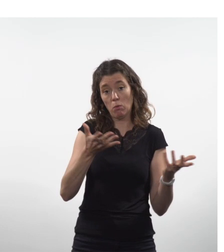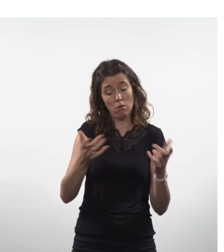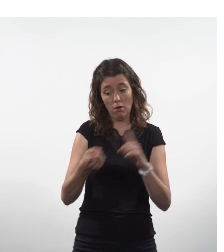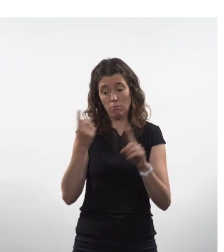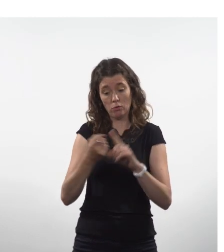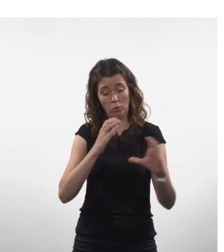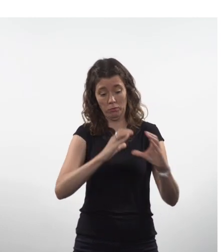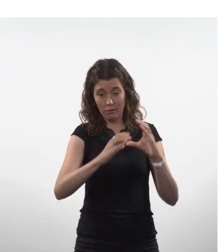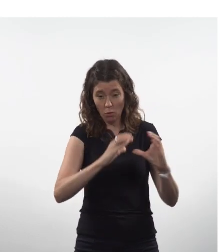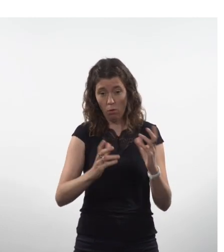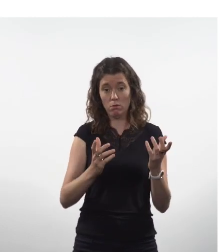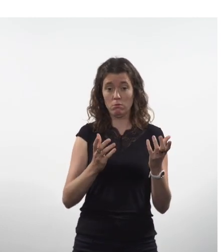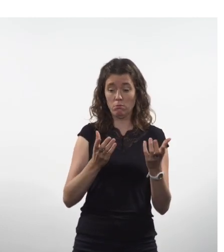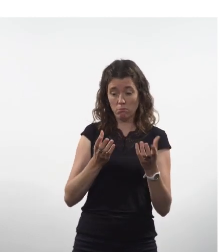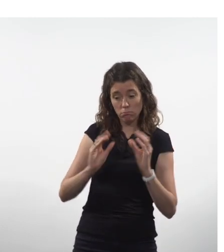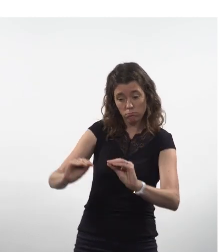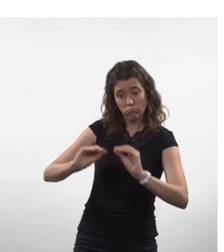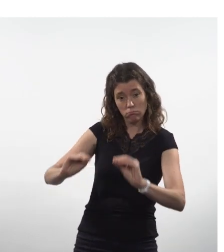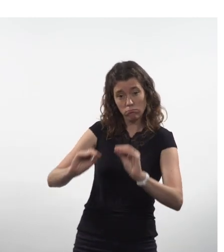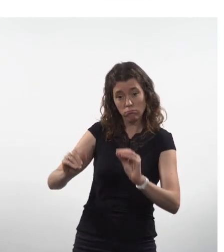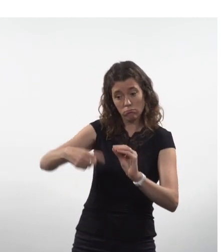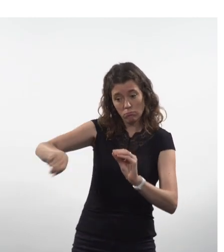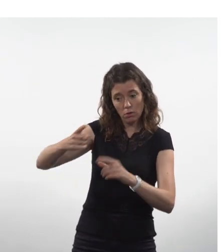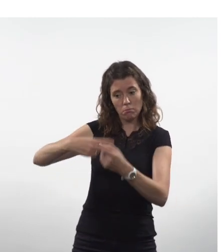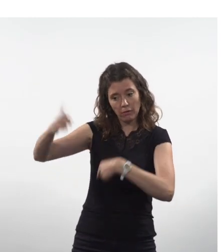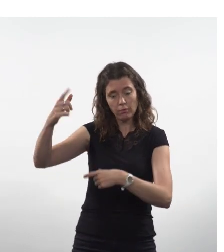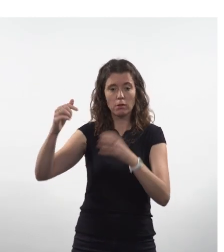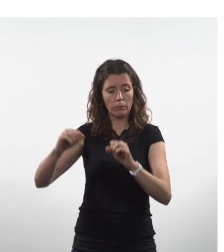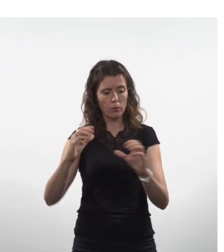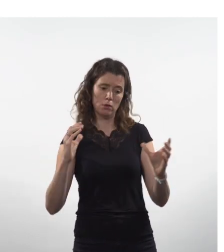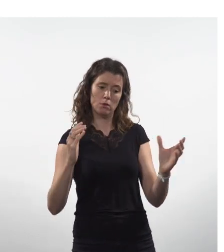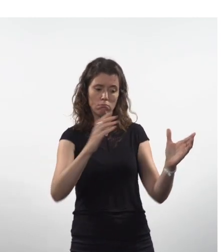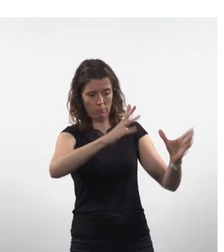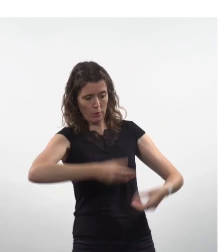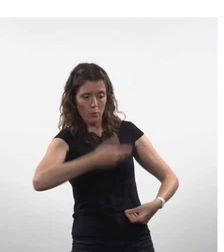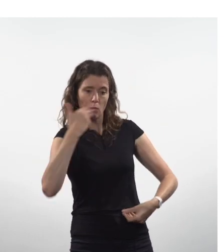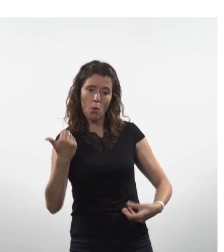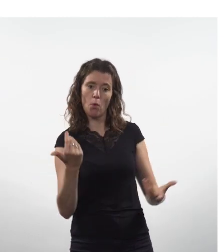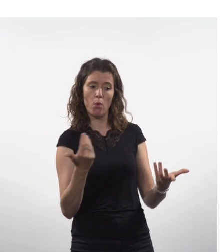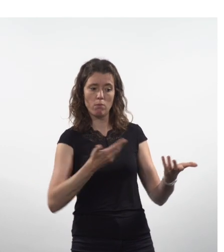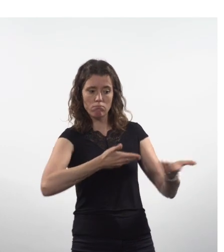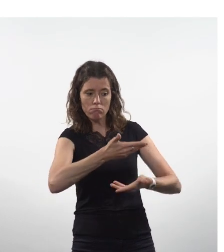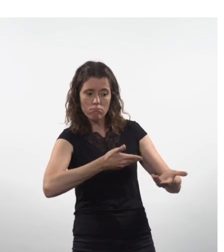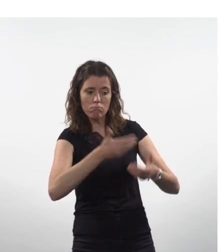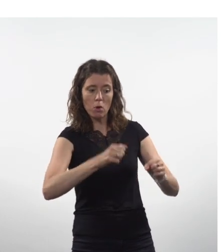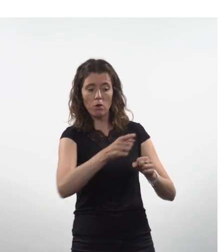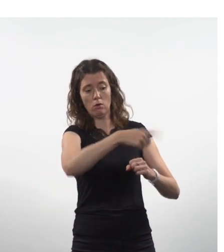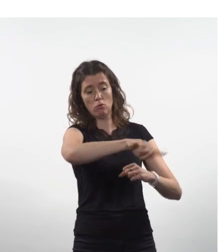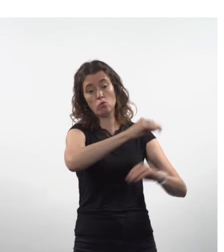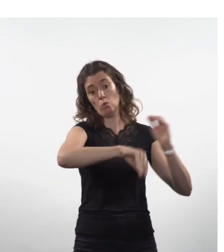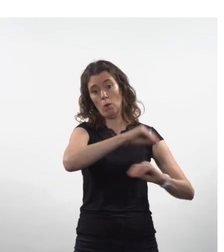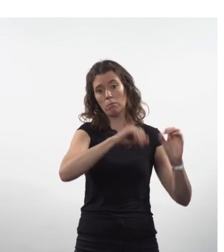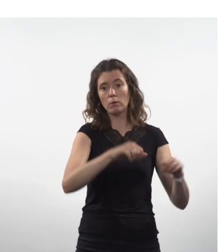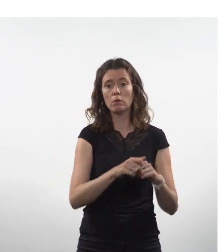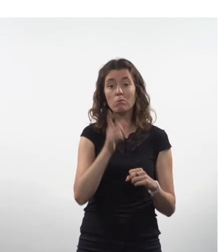communication, la sensibilisation auprès des professionnels de santé pour permettre un meilleur accès à la santé et que ce n'est pas normal